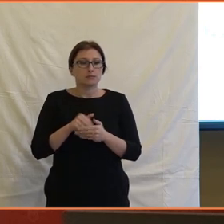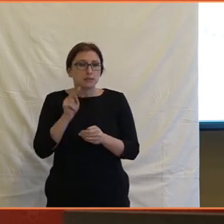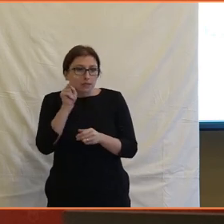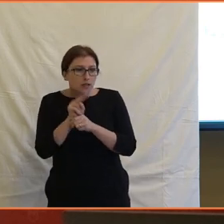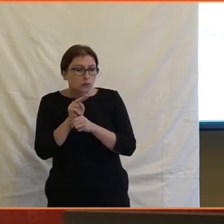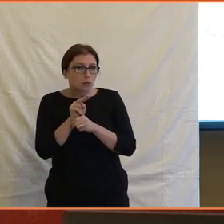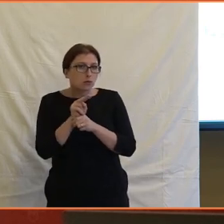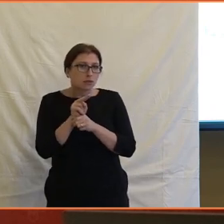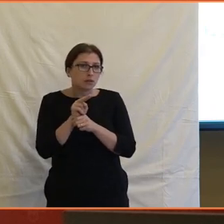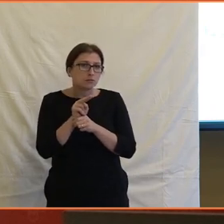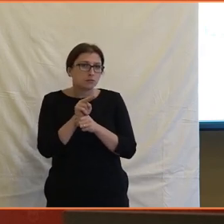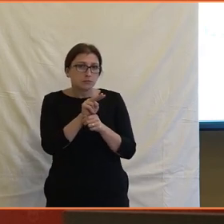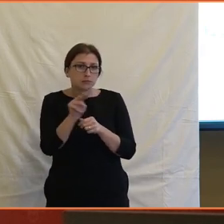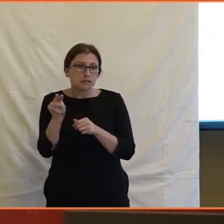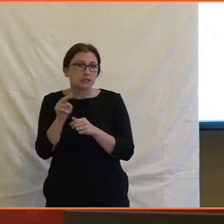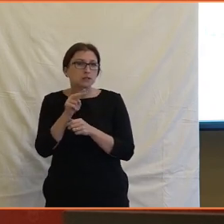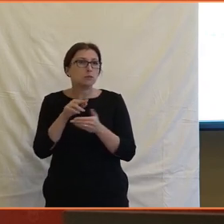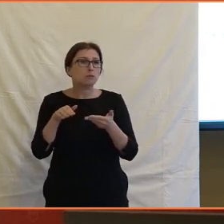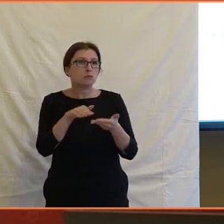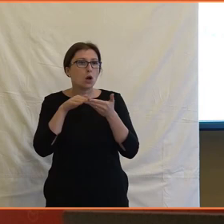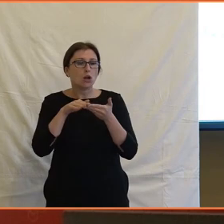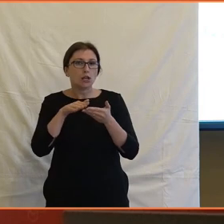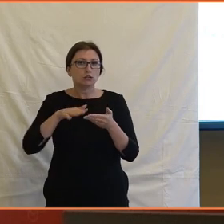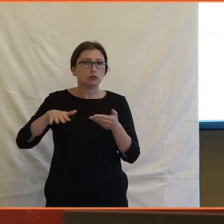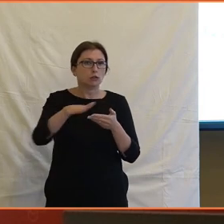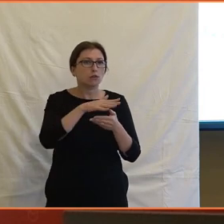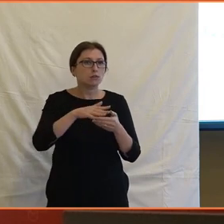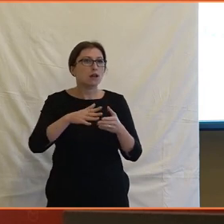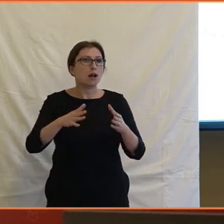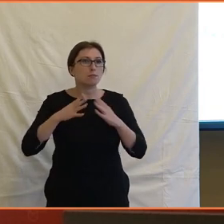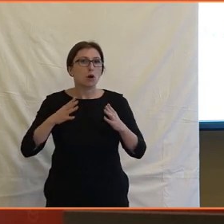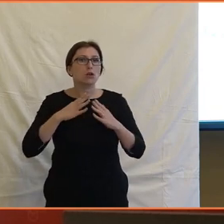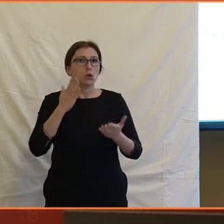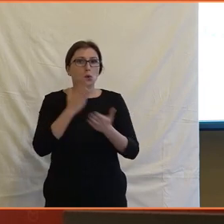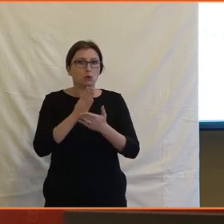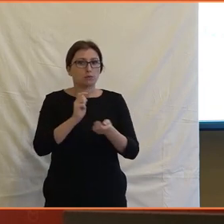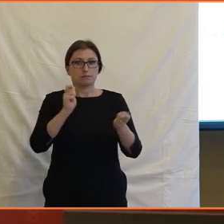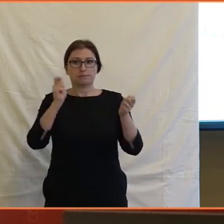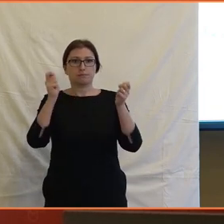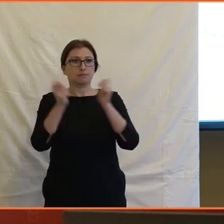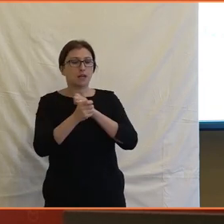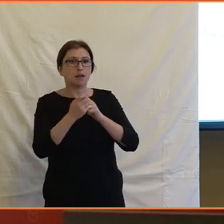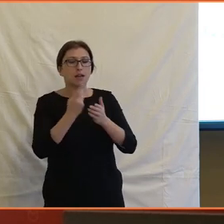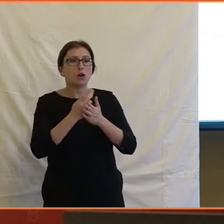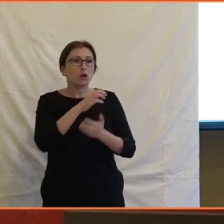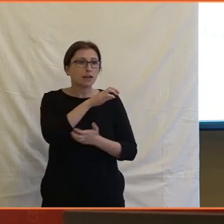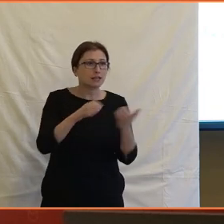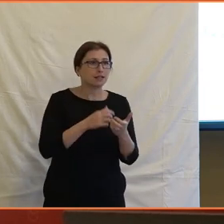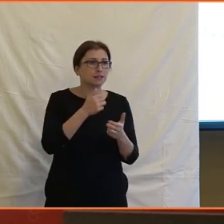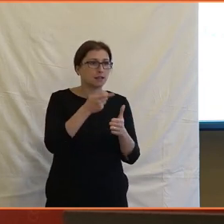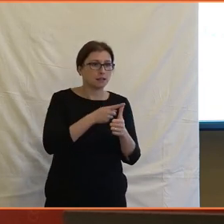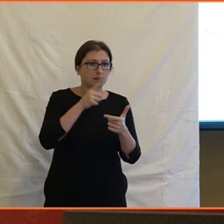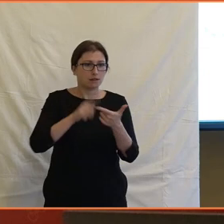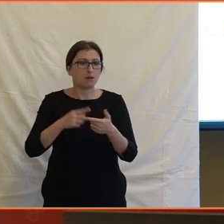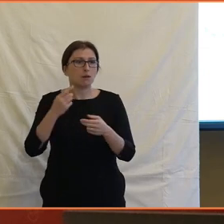sleduje stav společnosti a velmi se bojí radikalizace. Jo, protože samozřejmě ty dvě krize a další